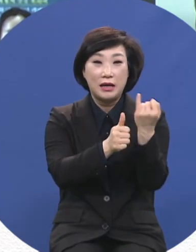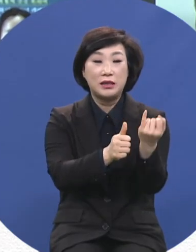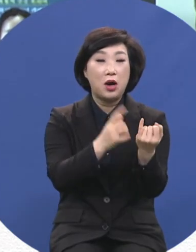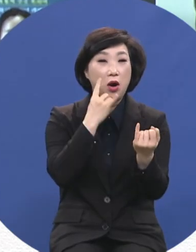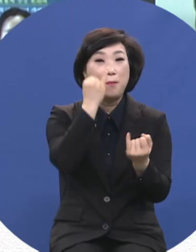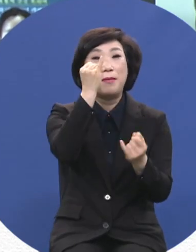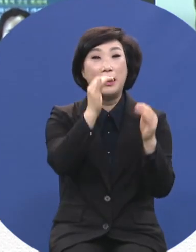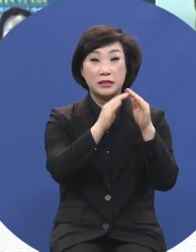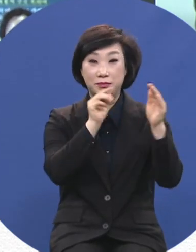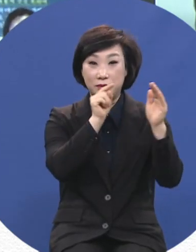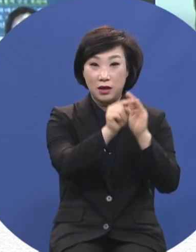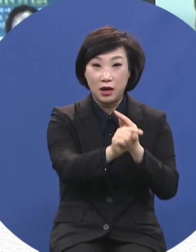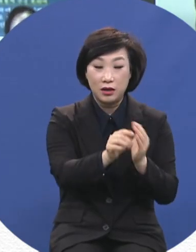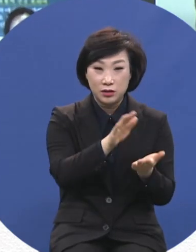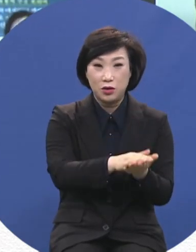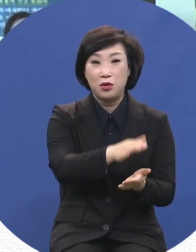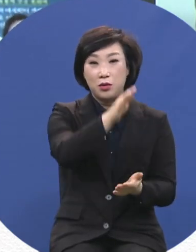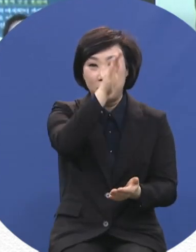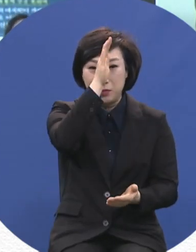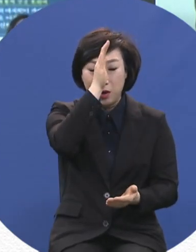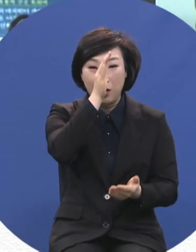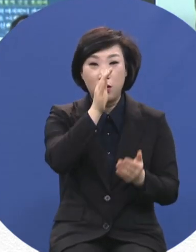장모님이 열병이 나도